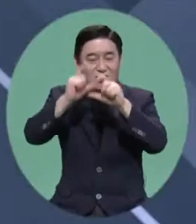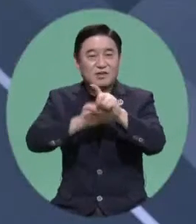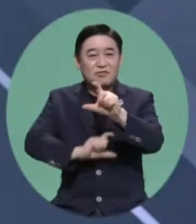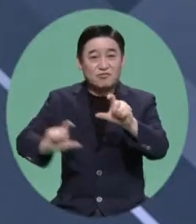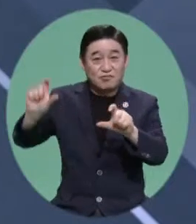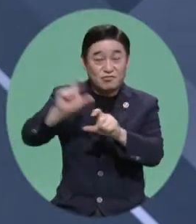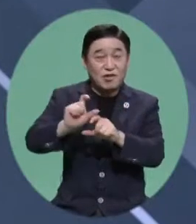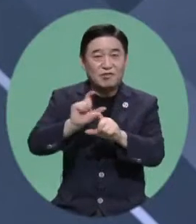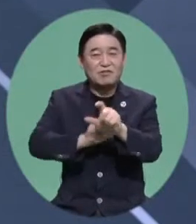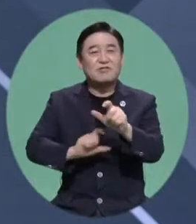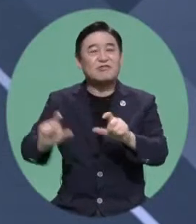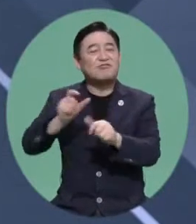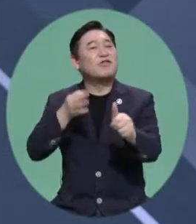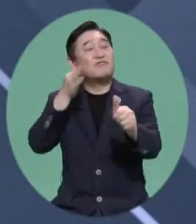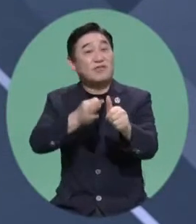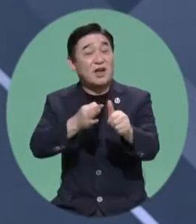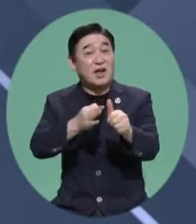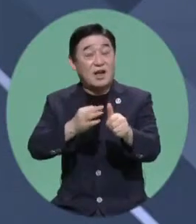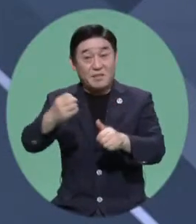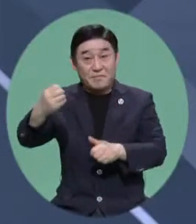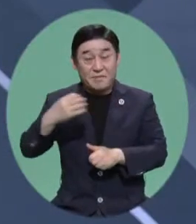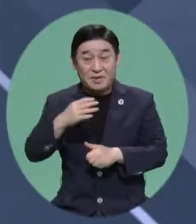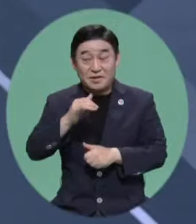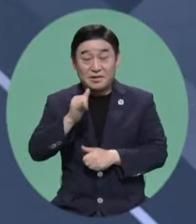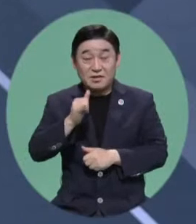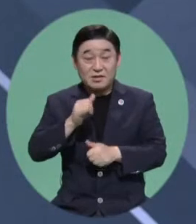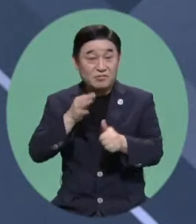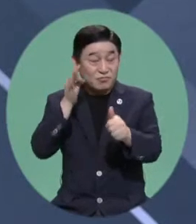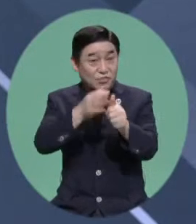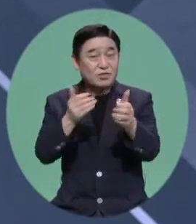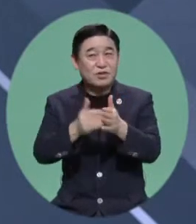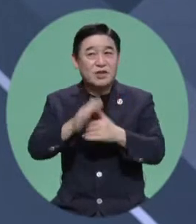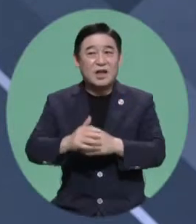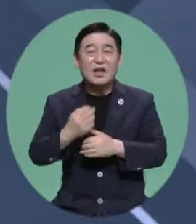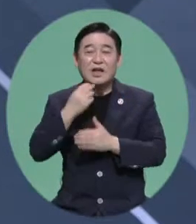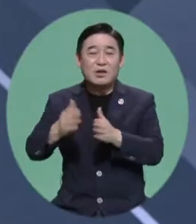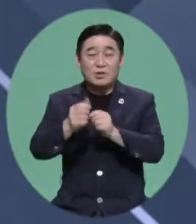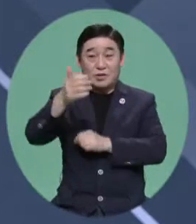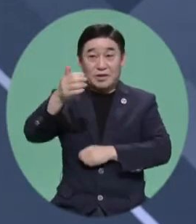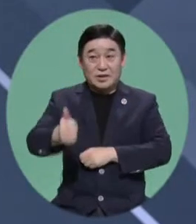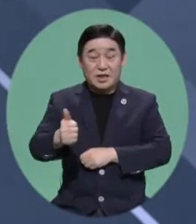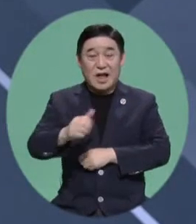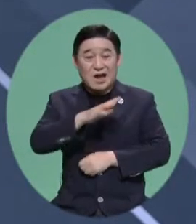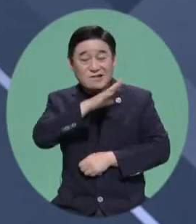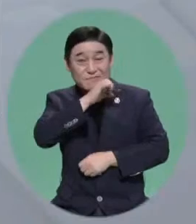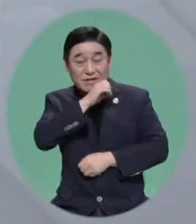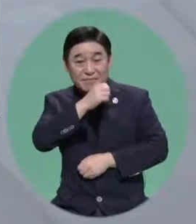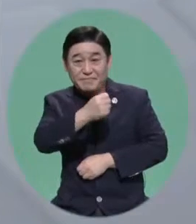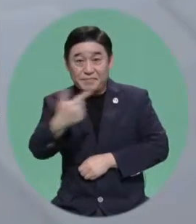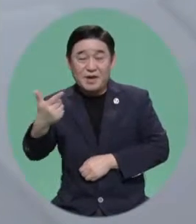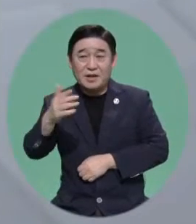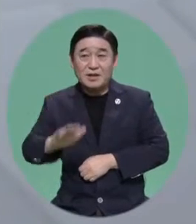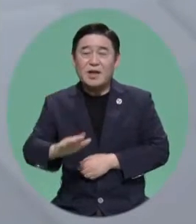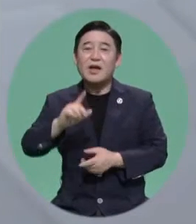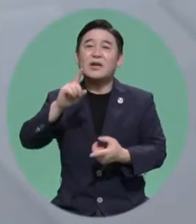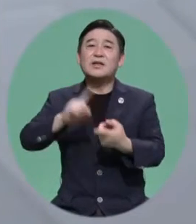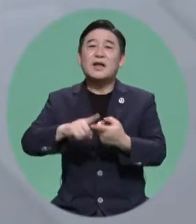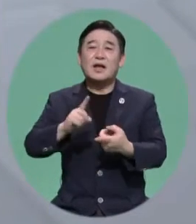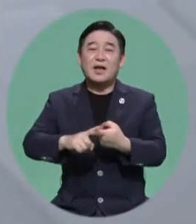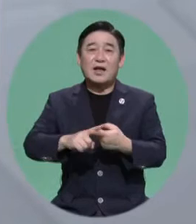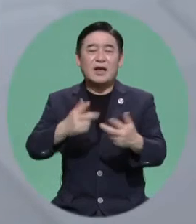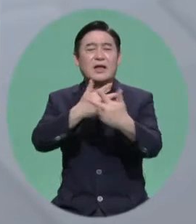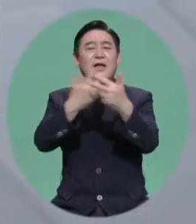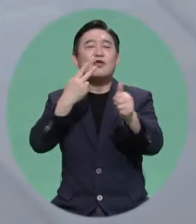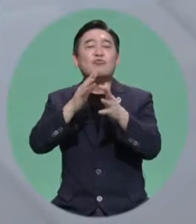채웠습니다 거기에 대해서 같은 당인 경기도의회 의장 또 반발을 했는데 거기에 대해서